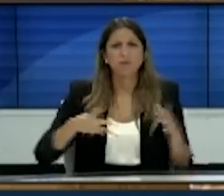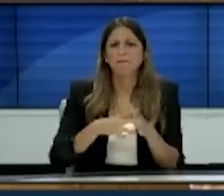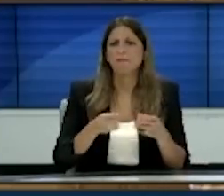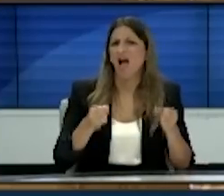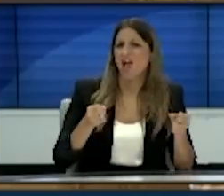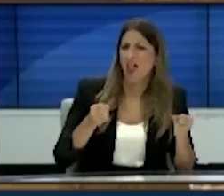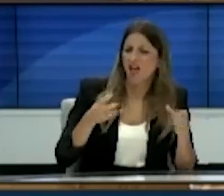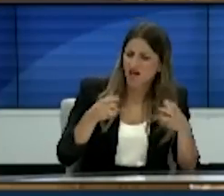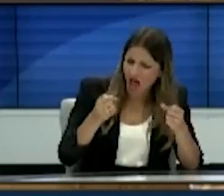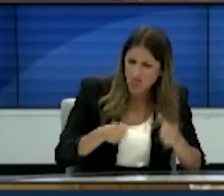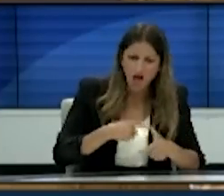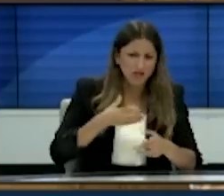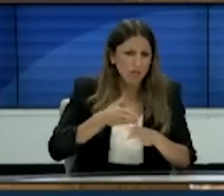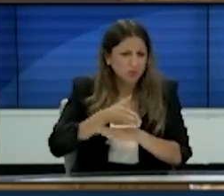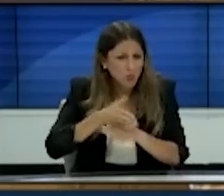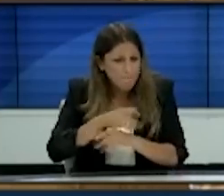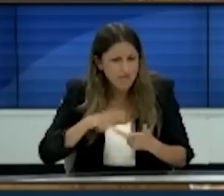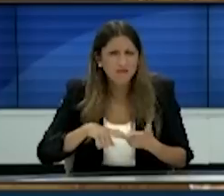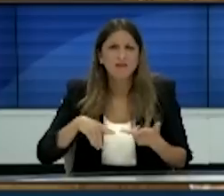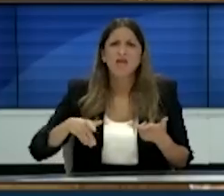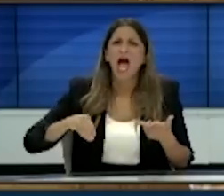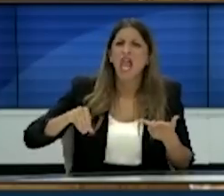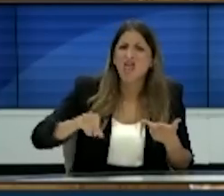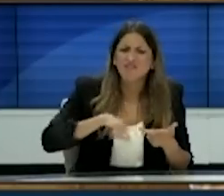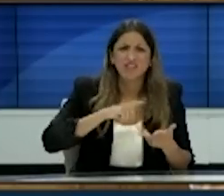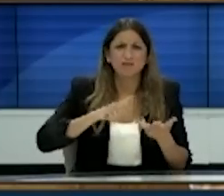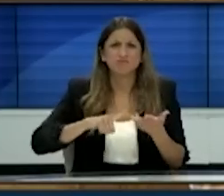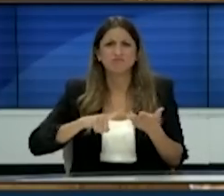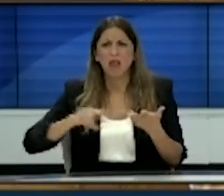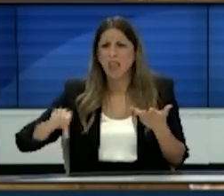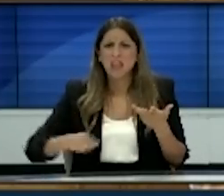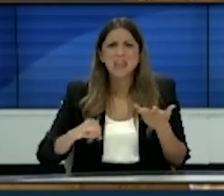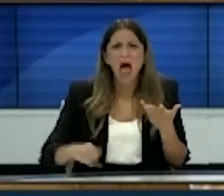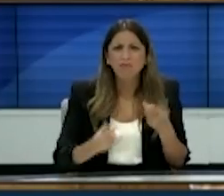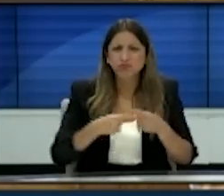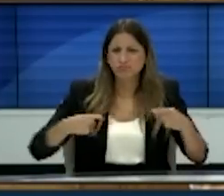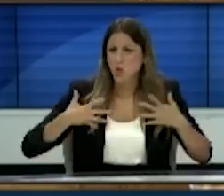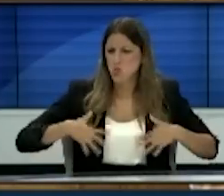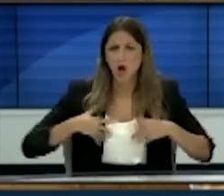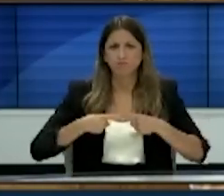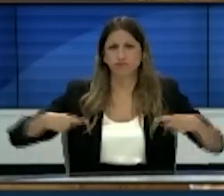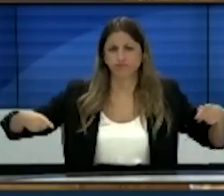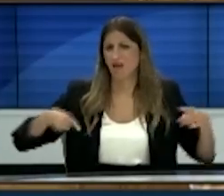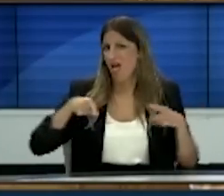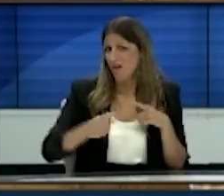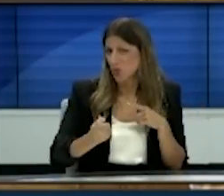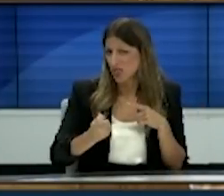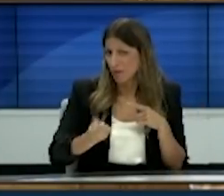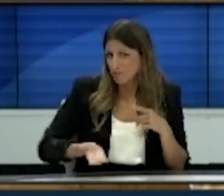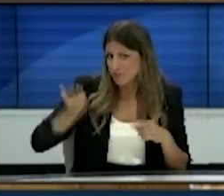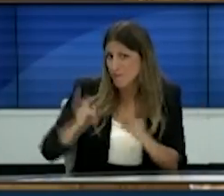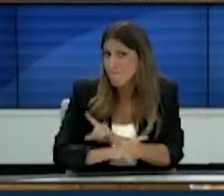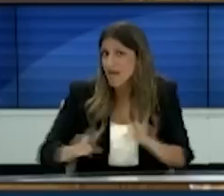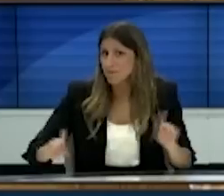όπως διατροφής, το ψωμί, το γάλα, το αλεύρι, τα έλαια, η ένδυση και ούτω καθεξής. Αν δεν καταργήσεις